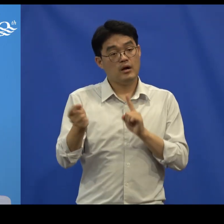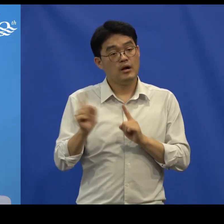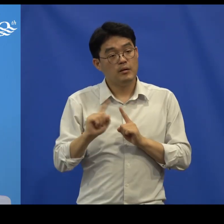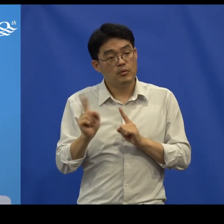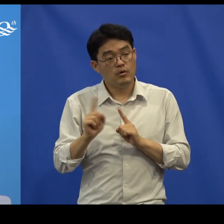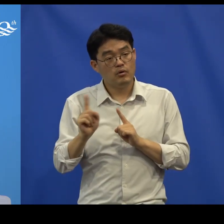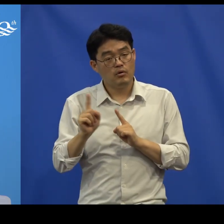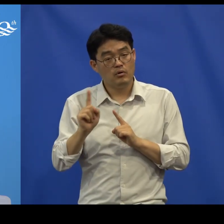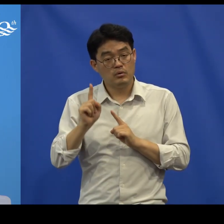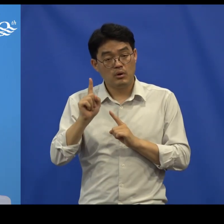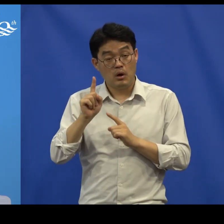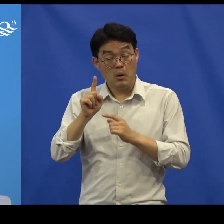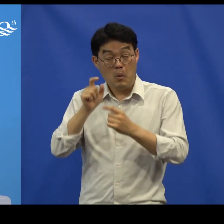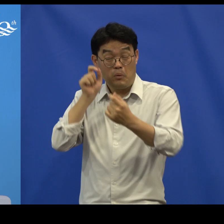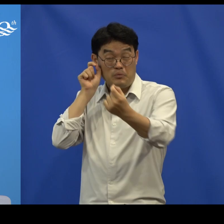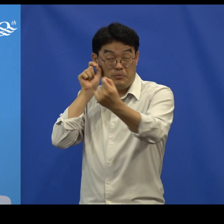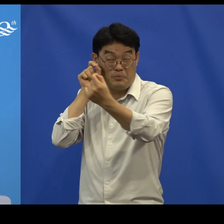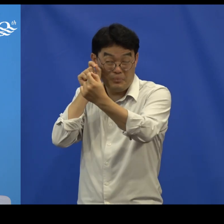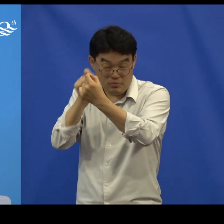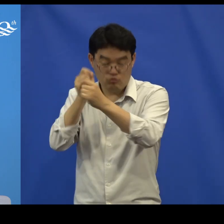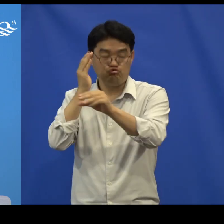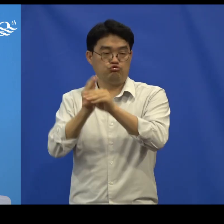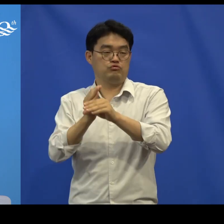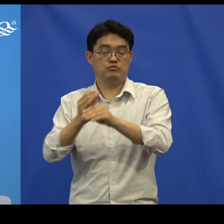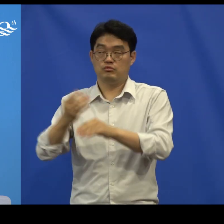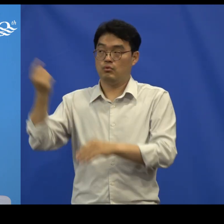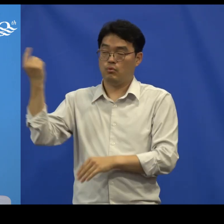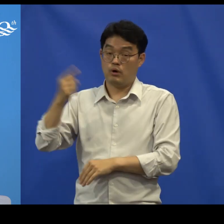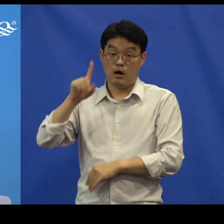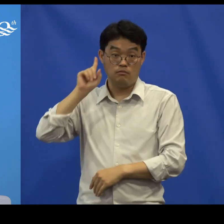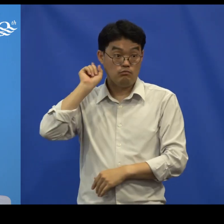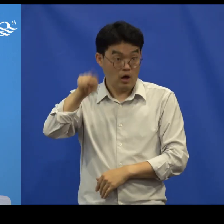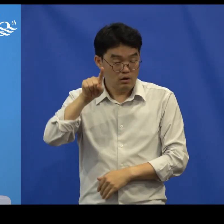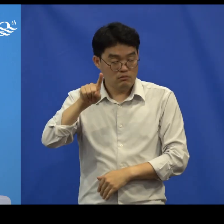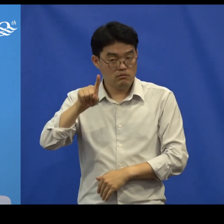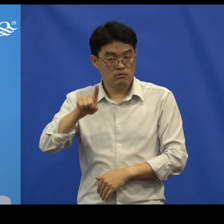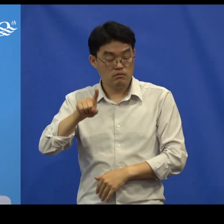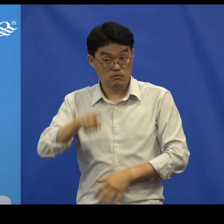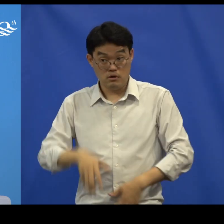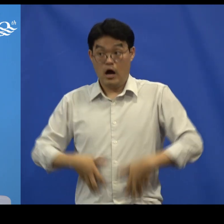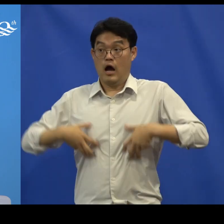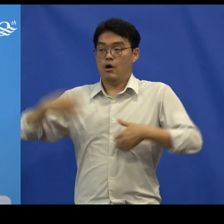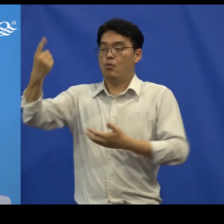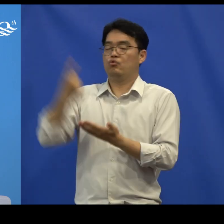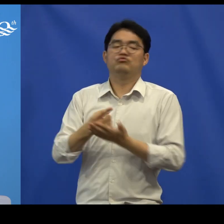일어날 수 있는 일이라는 거죠. 언제라도, 내일이라도, 그죠?